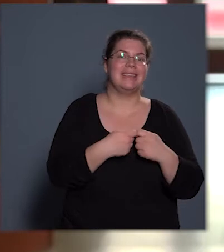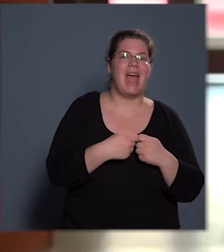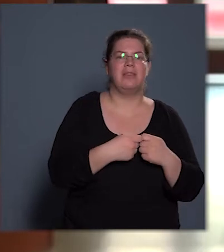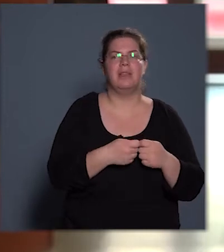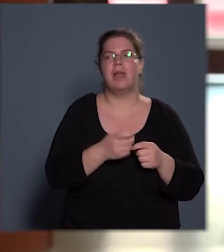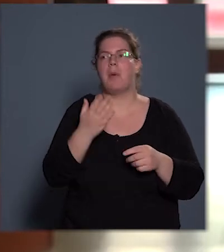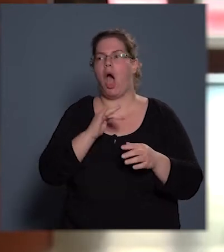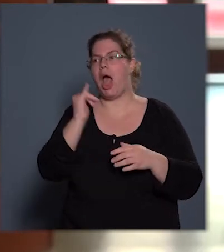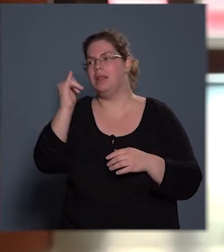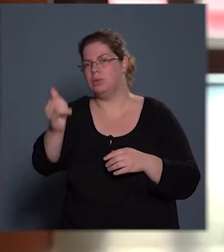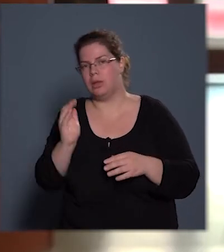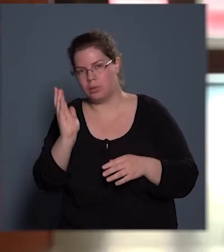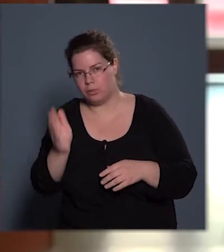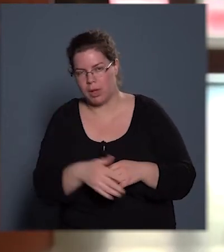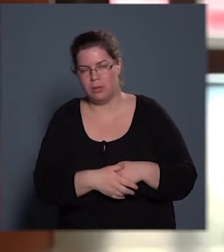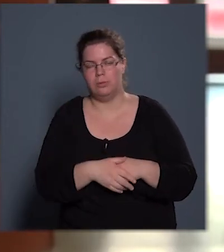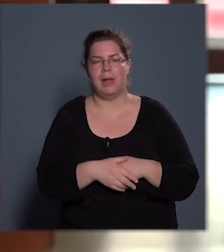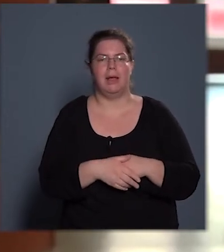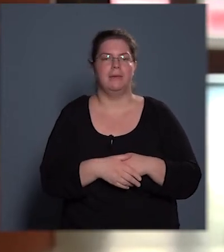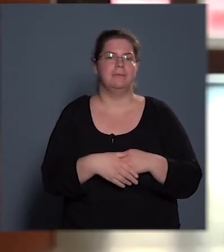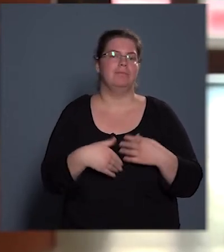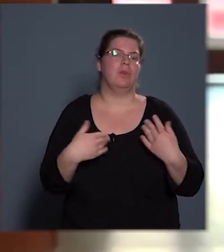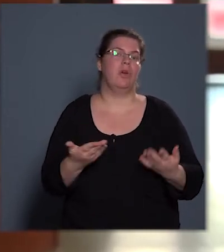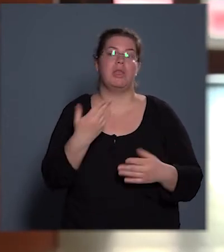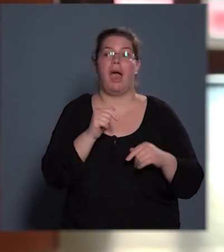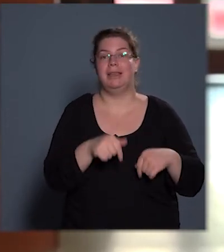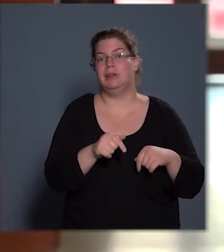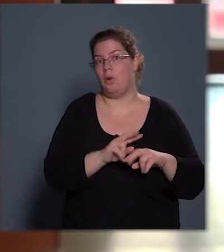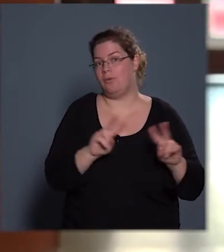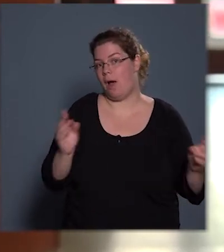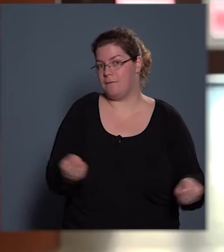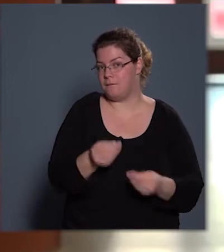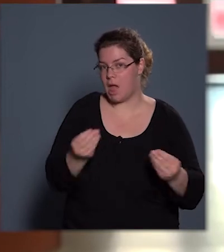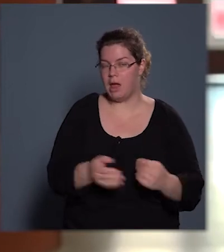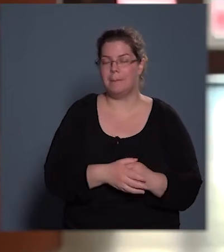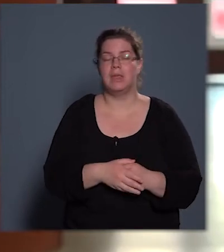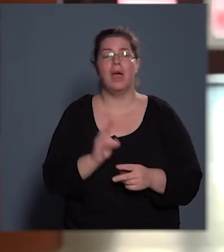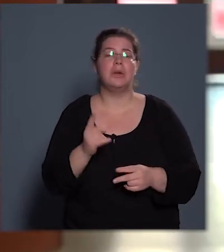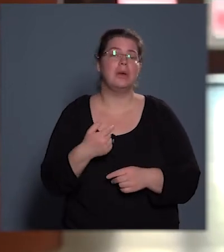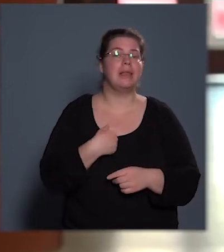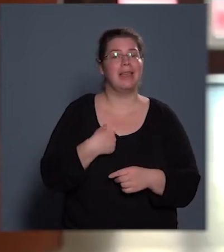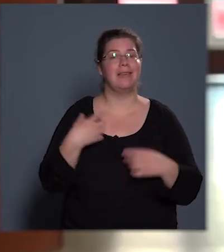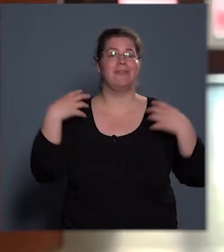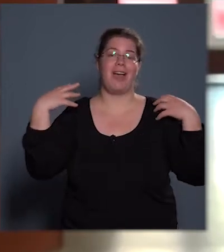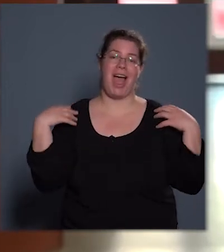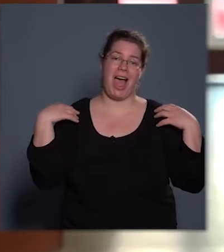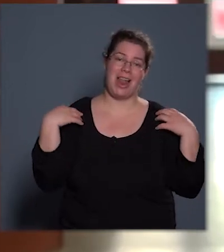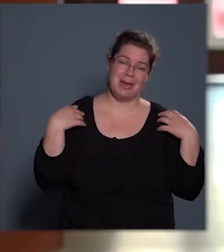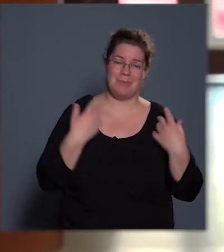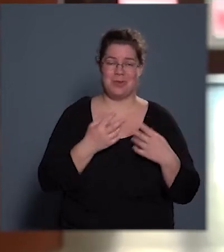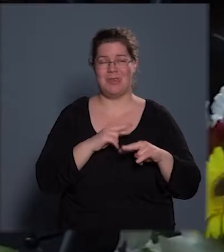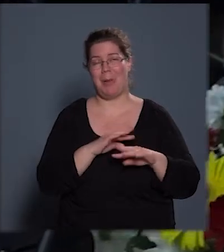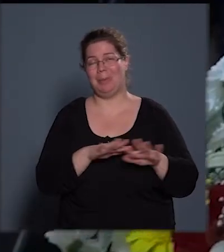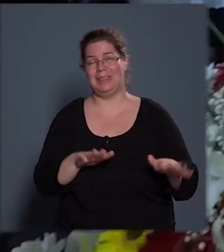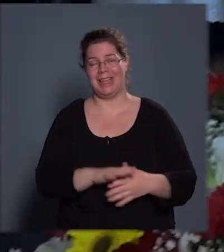hogyha elutazunk valahova, vagy ha itthon van valami, akkor az én vállamon nyugszik